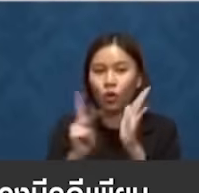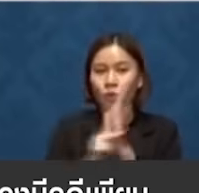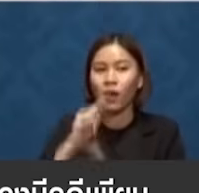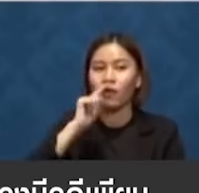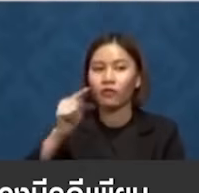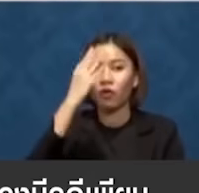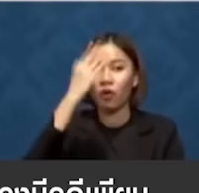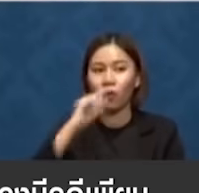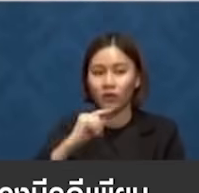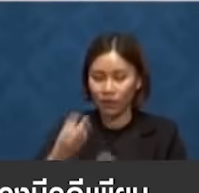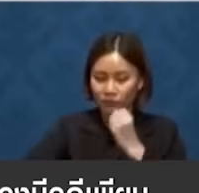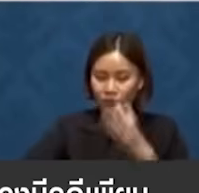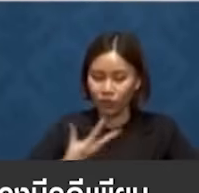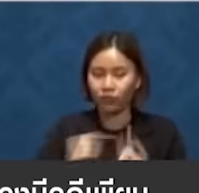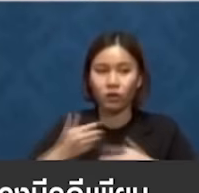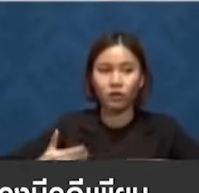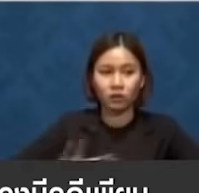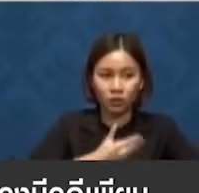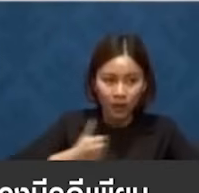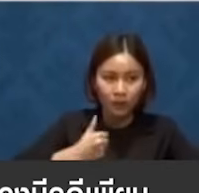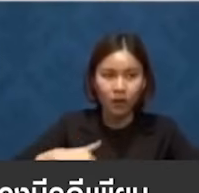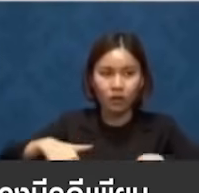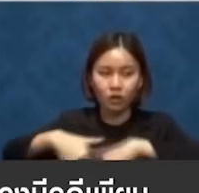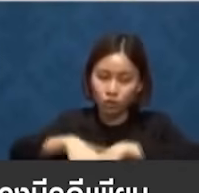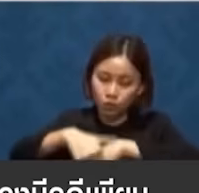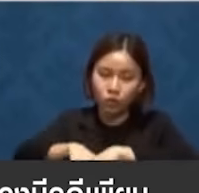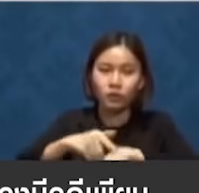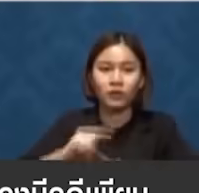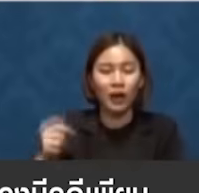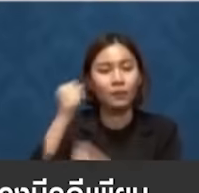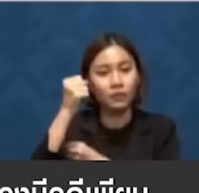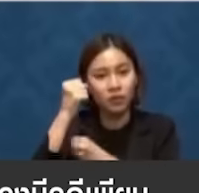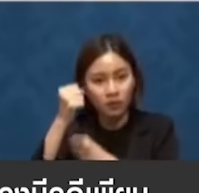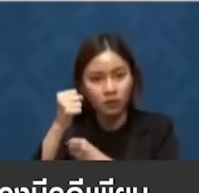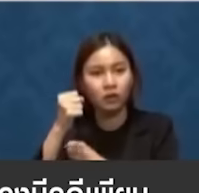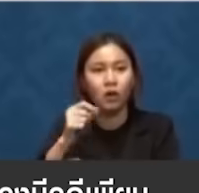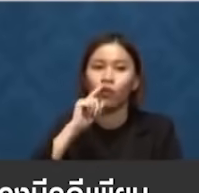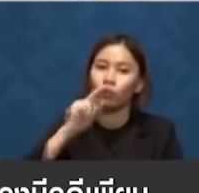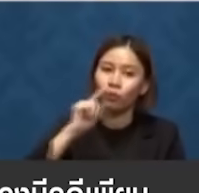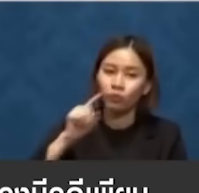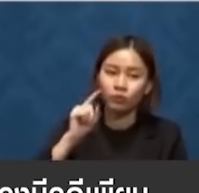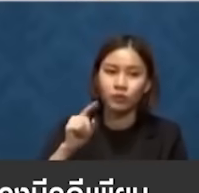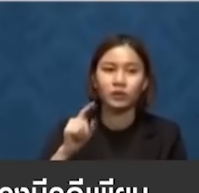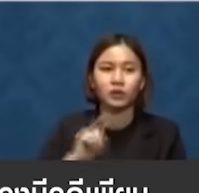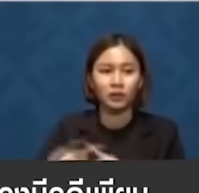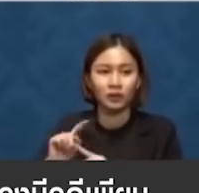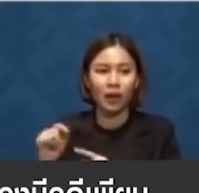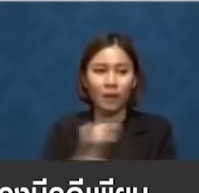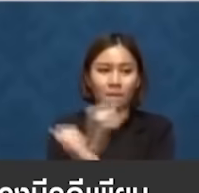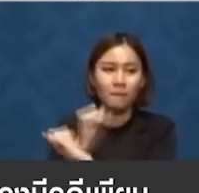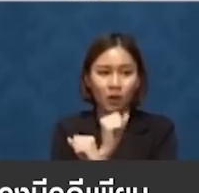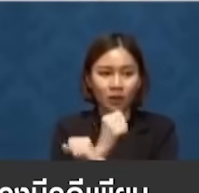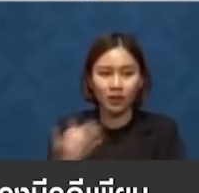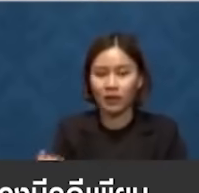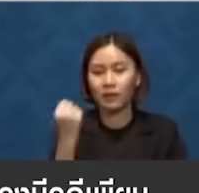แล้ว 1,890 คนมีเยาวชนอายุต่ำกว่า18ปี284และบอกว่าทั้งหมดเนี่ยเขาเรียกร้องสิทธิการเมื